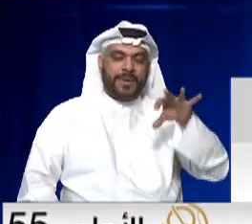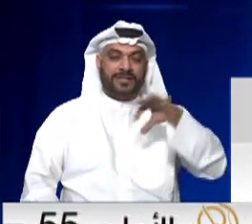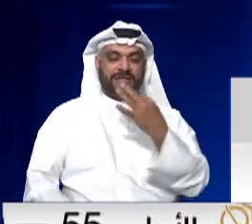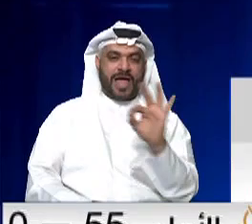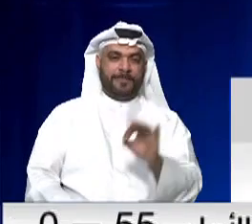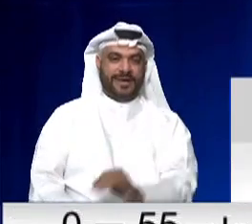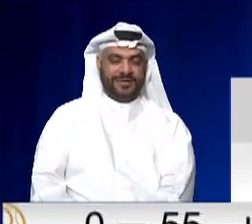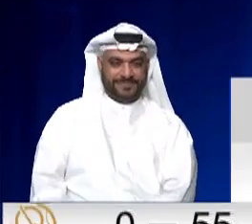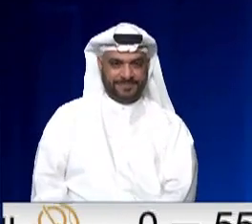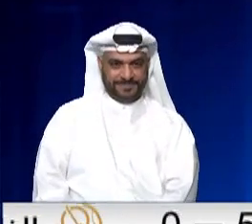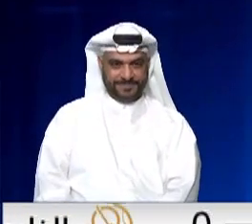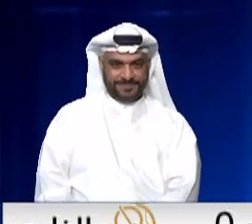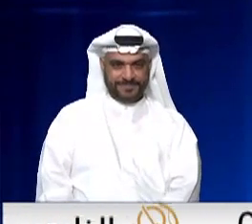المنطقه